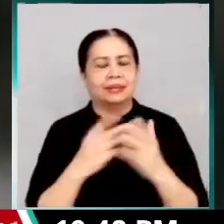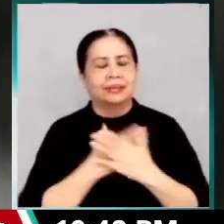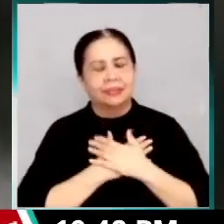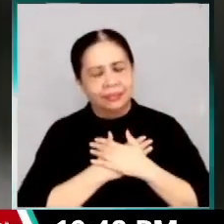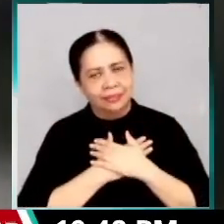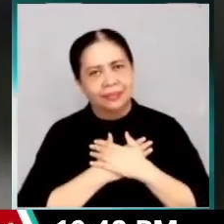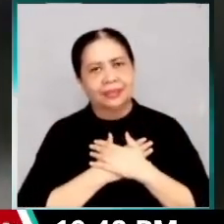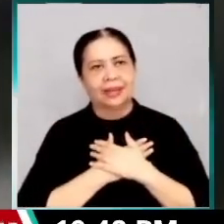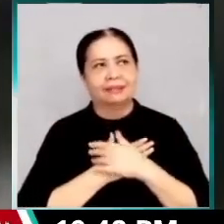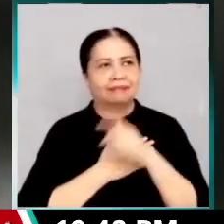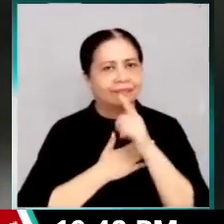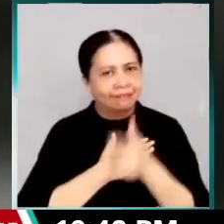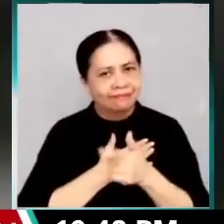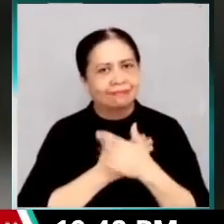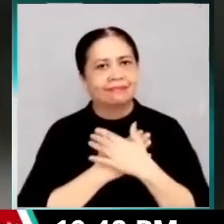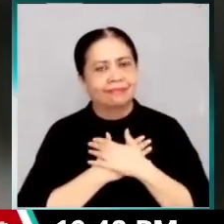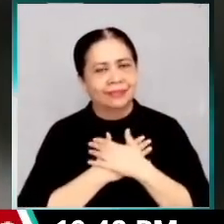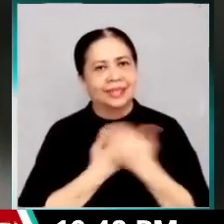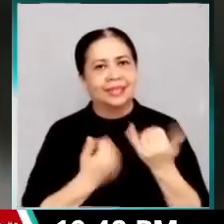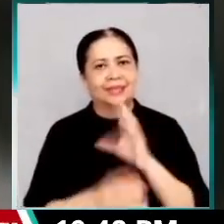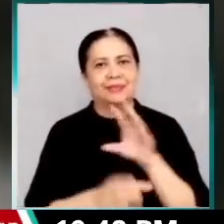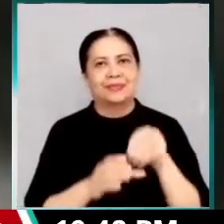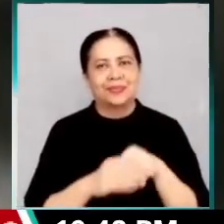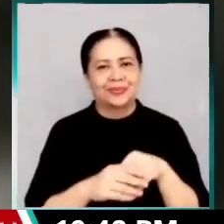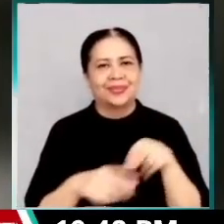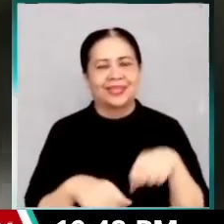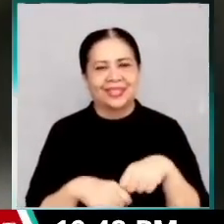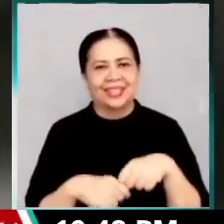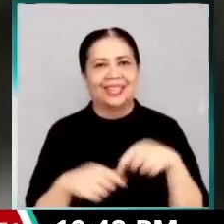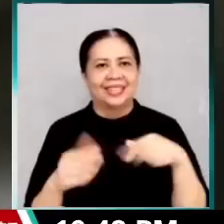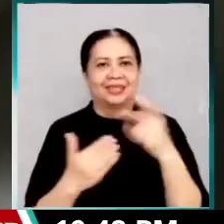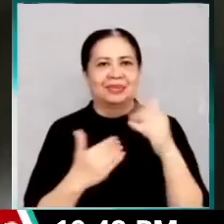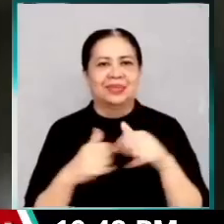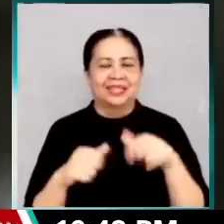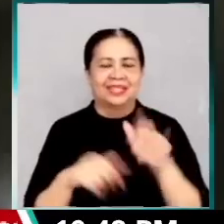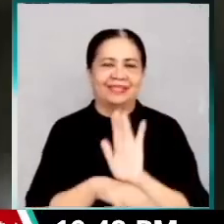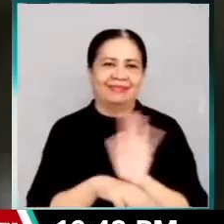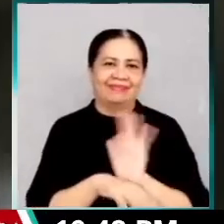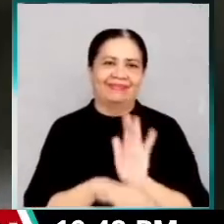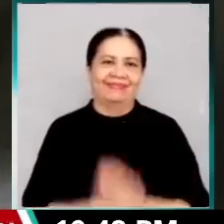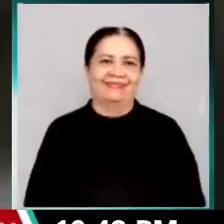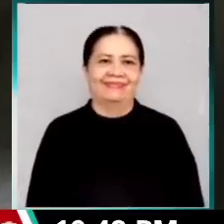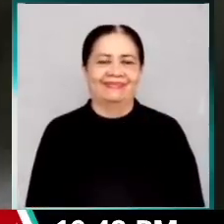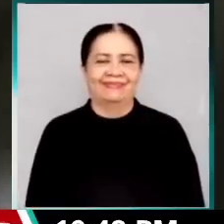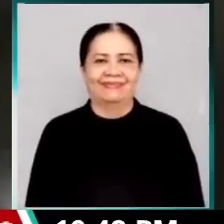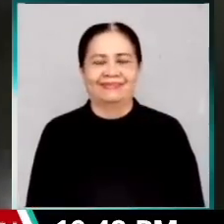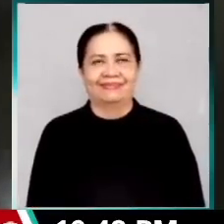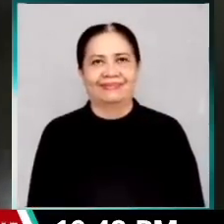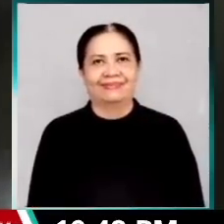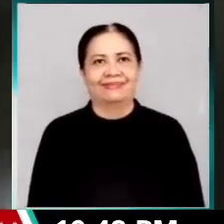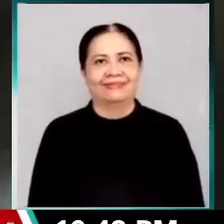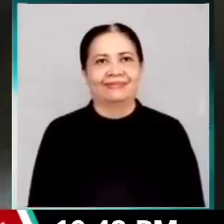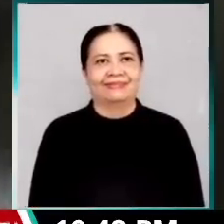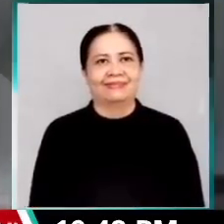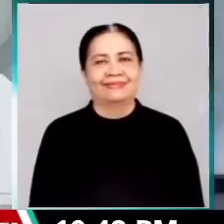na parte pa rin po ako ng proyektong ito. Katatibayan nagbabalita para sa GMA Integrated